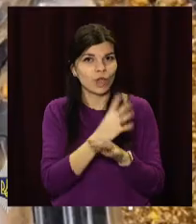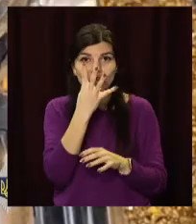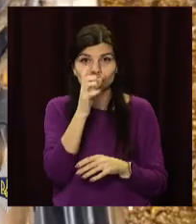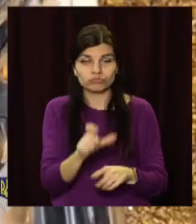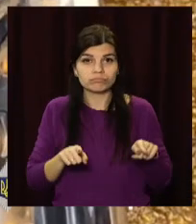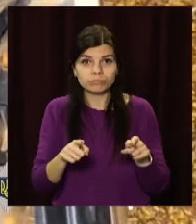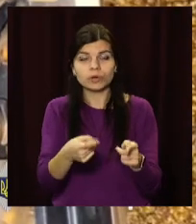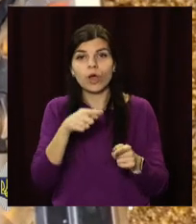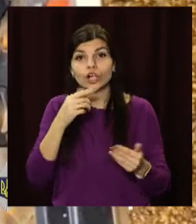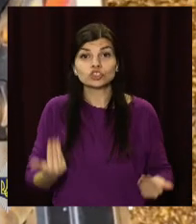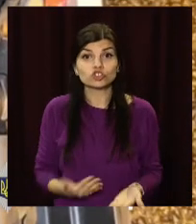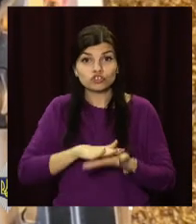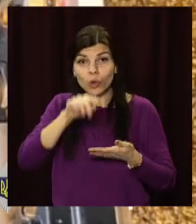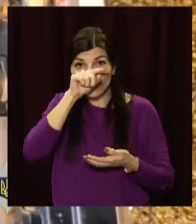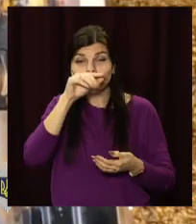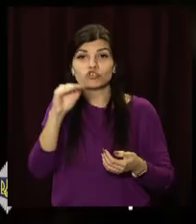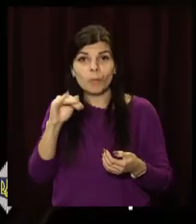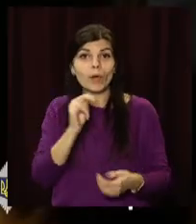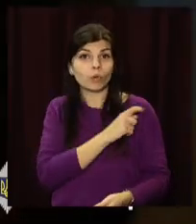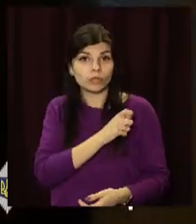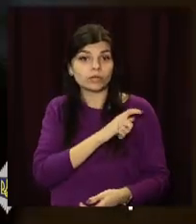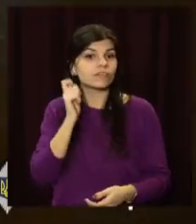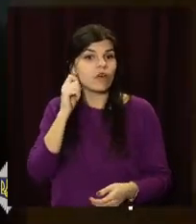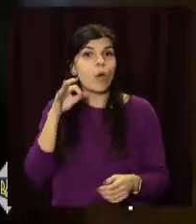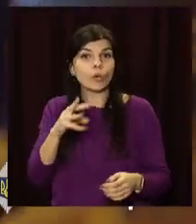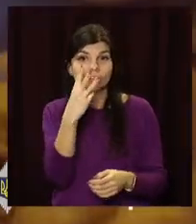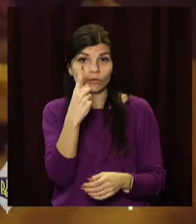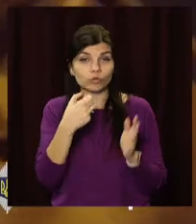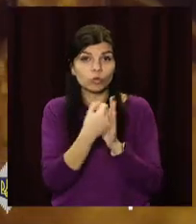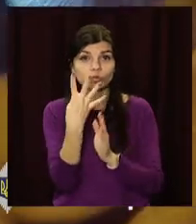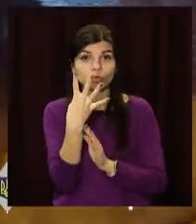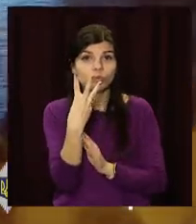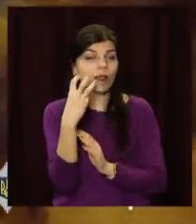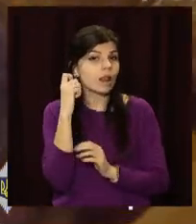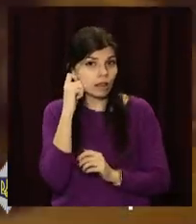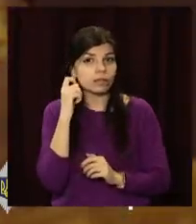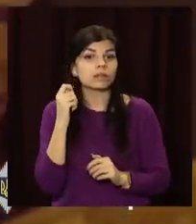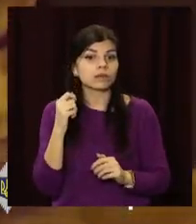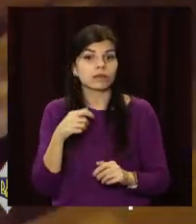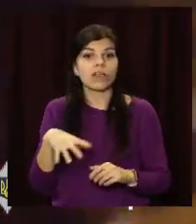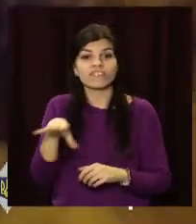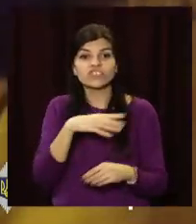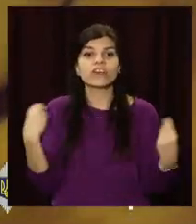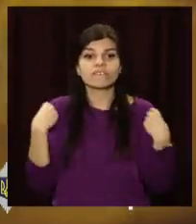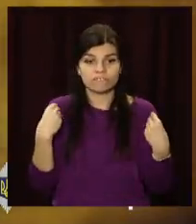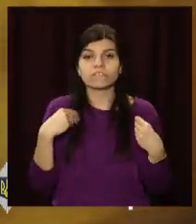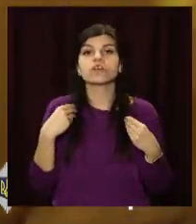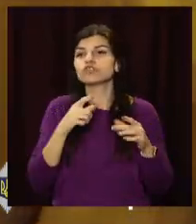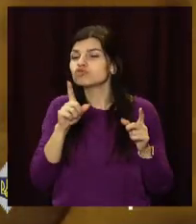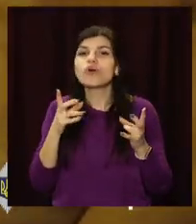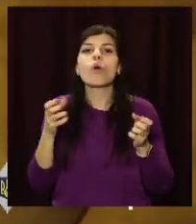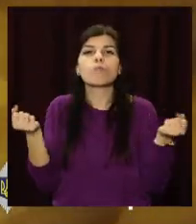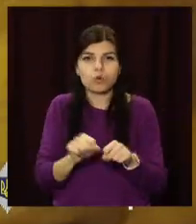затриманих – мешканці Луганщини, Житомира та Одеси. Віком від 31 до 43 років. Усі викрадені речі знайшли в їхній